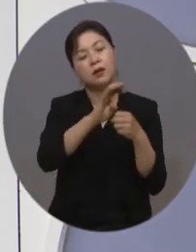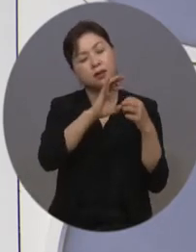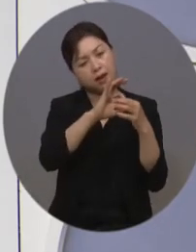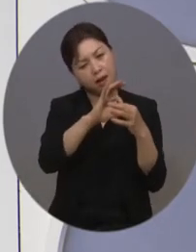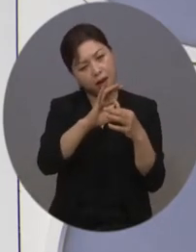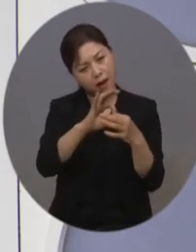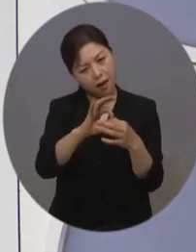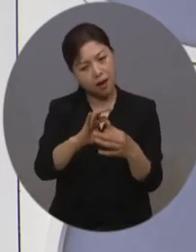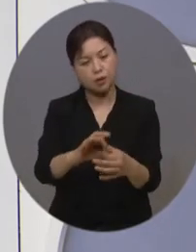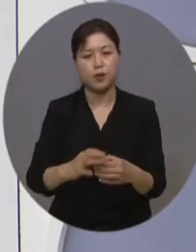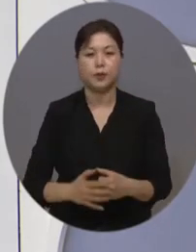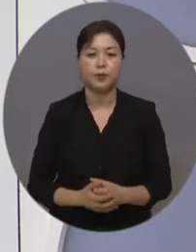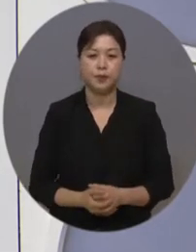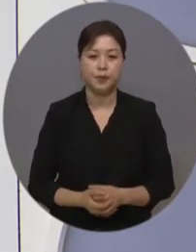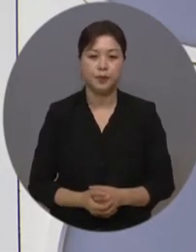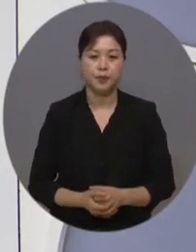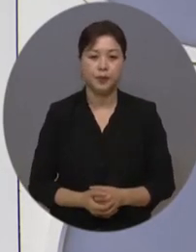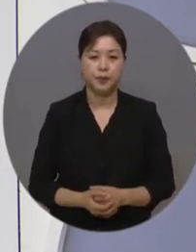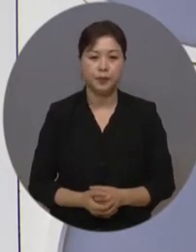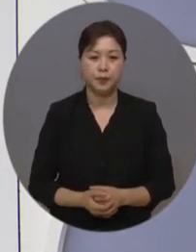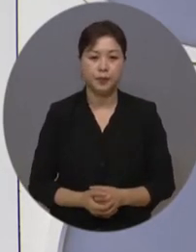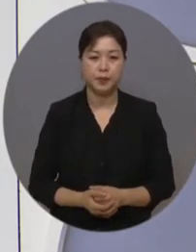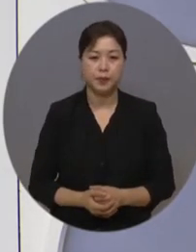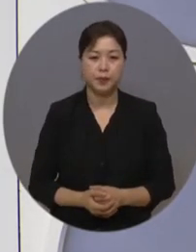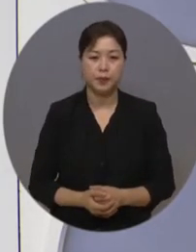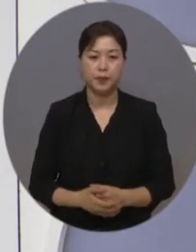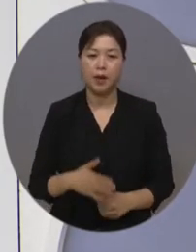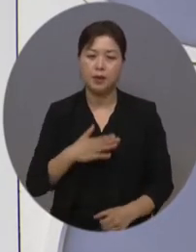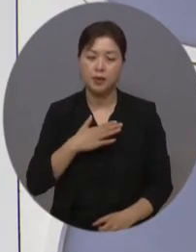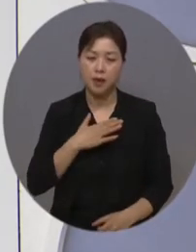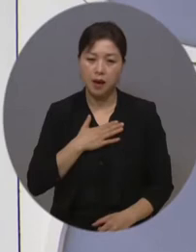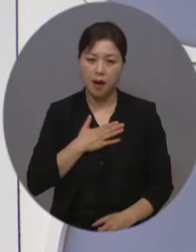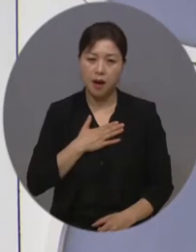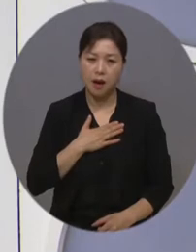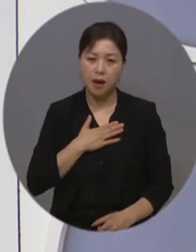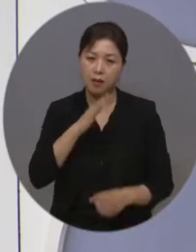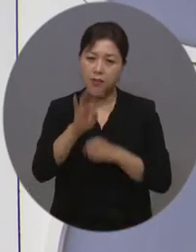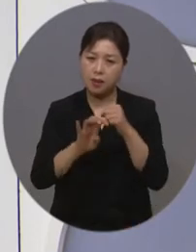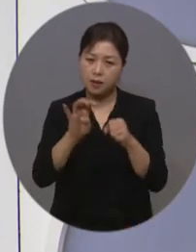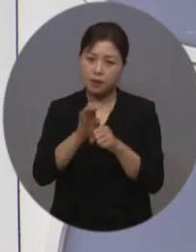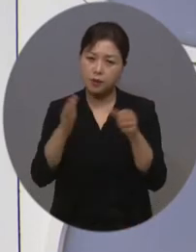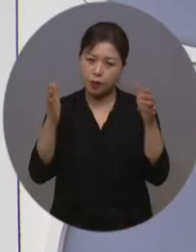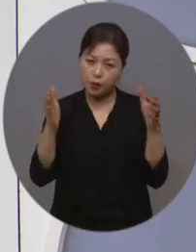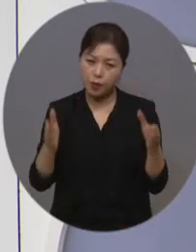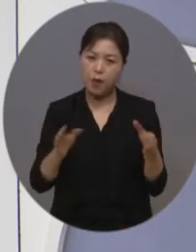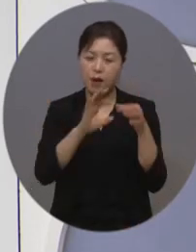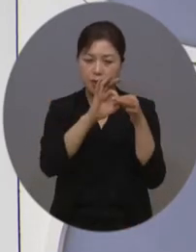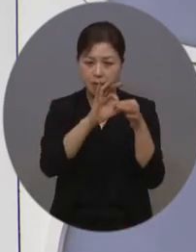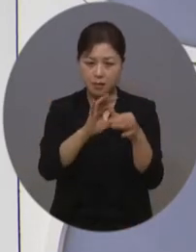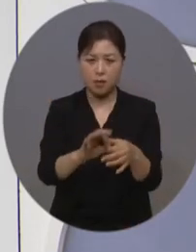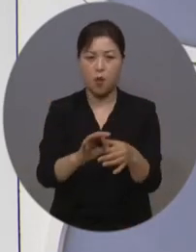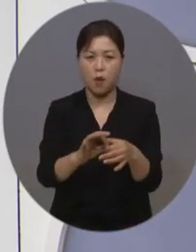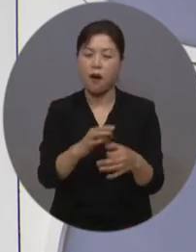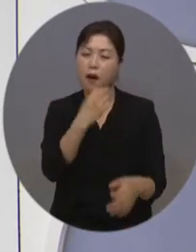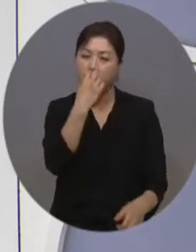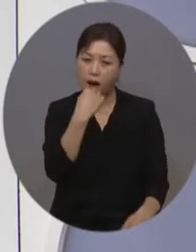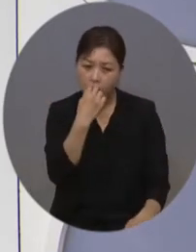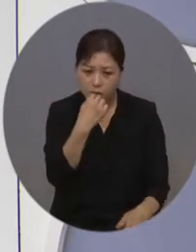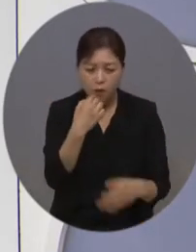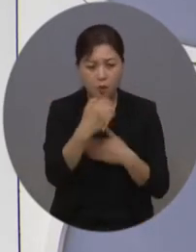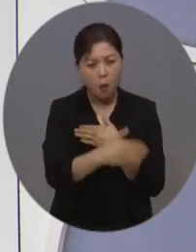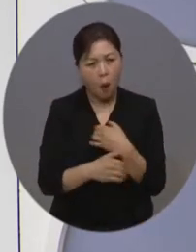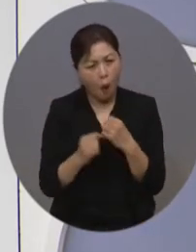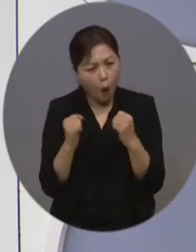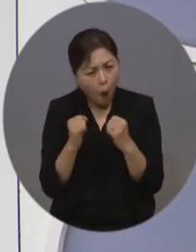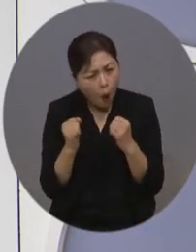왔습니다. 아마 그게 어쩌면은 저는 그래서 지금 40년, 지난 40년 감기 몸살함을